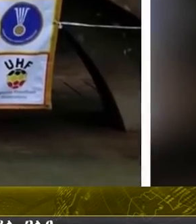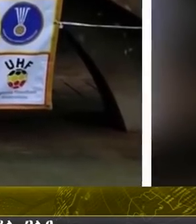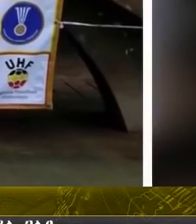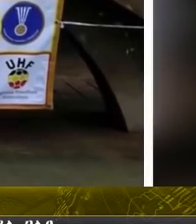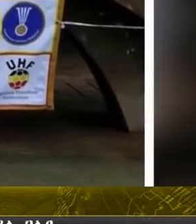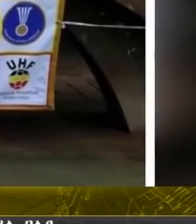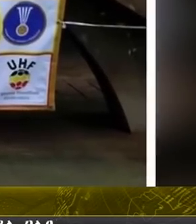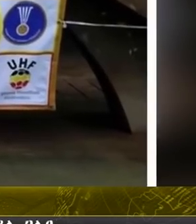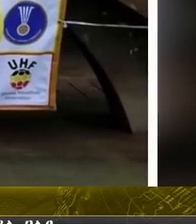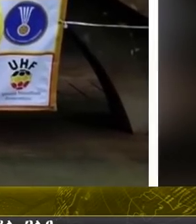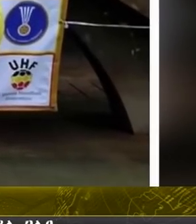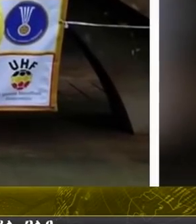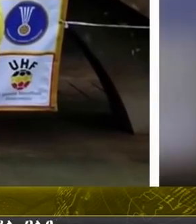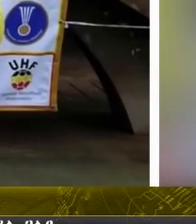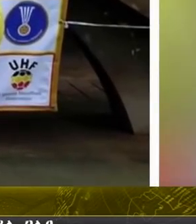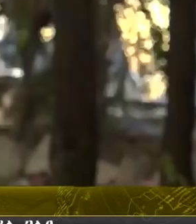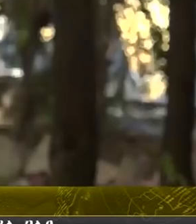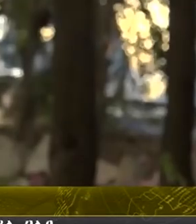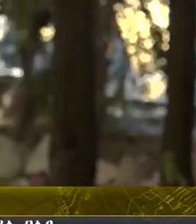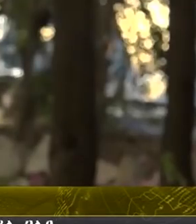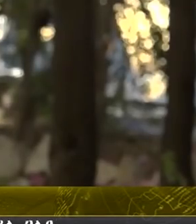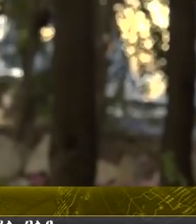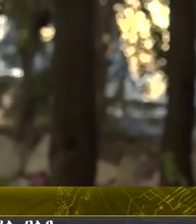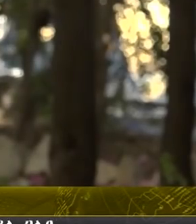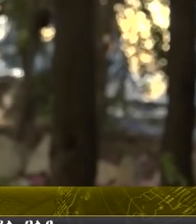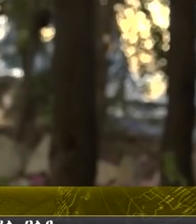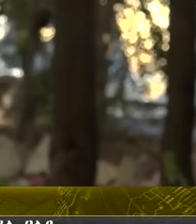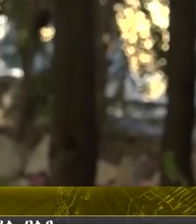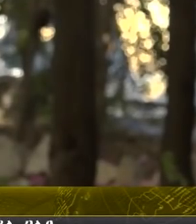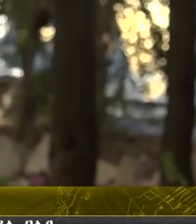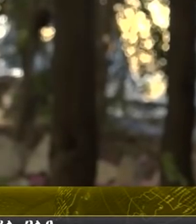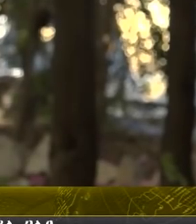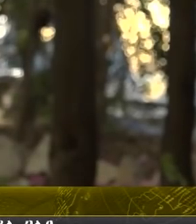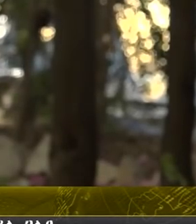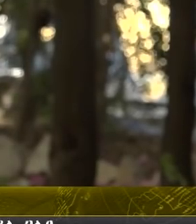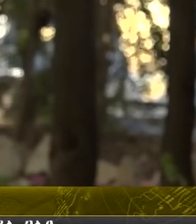እውን ምስ ጋንቱ ፅቡቕ ግዜ ይሕልፍ ከም ዘሎ ይዛረብ መቐለ 70 እንደርታ ፅቡቕ እዩ ነይሩ ትፃኒሒት